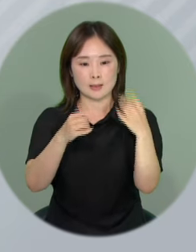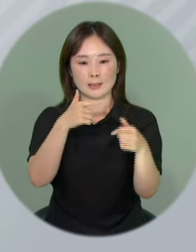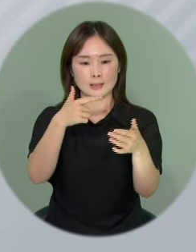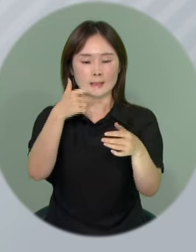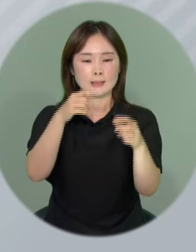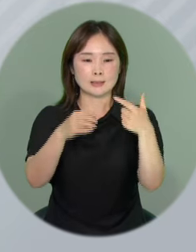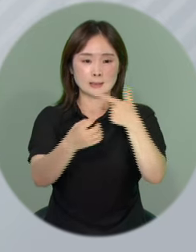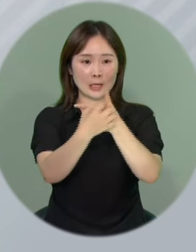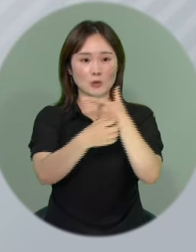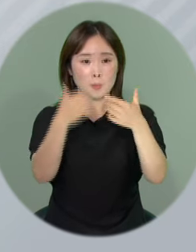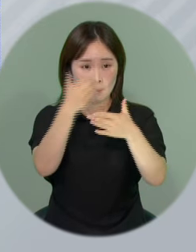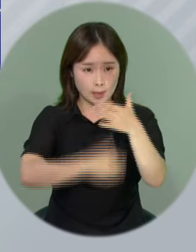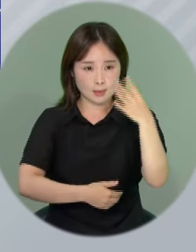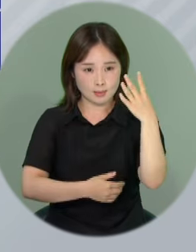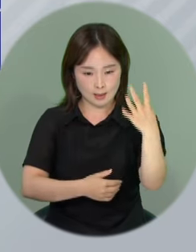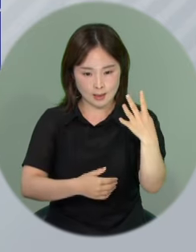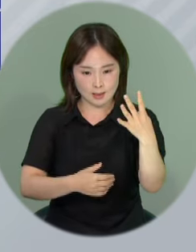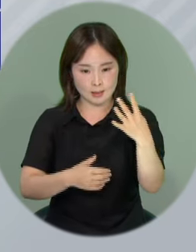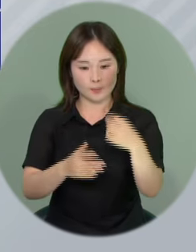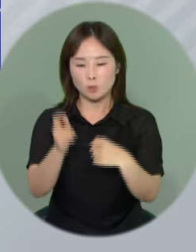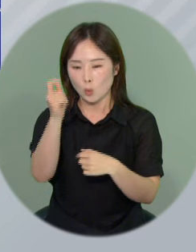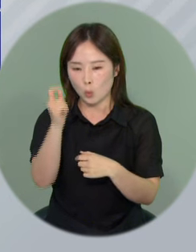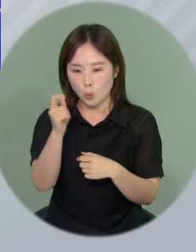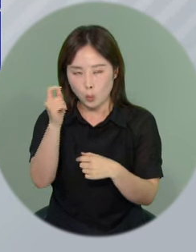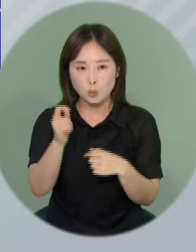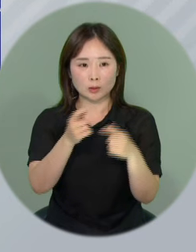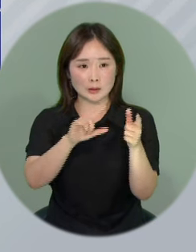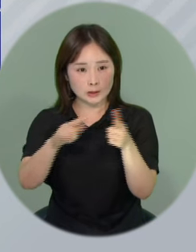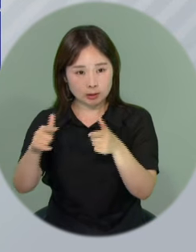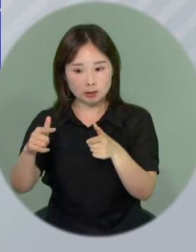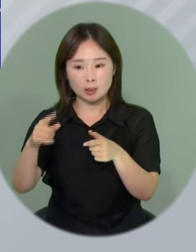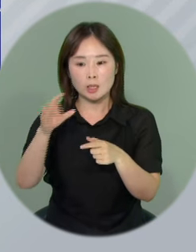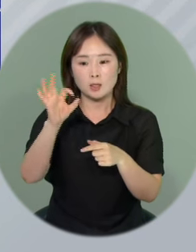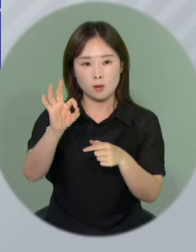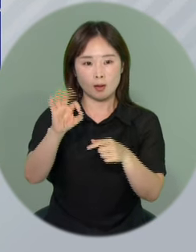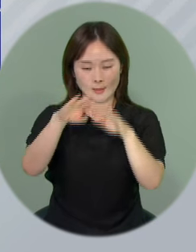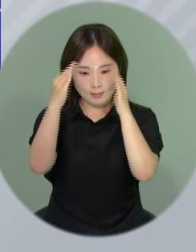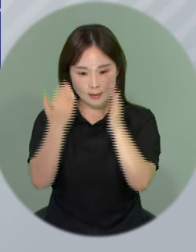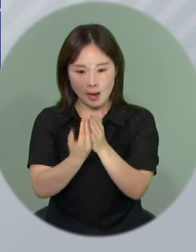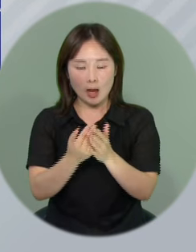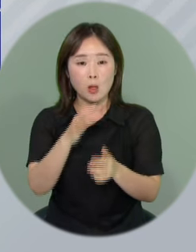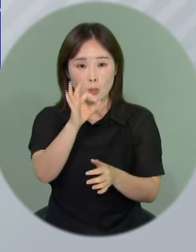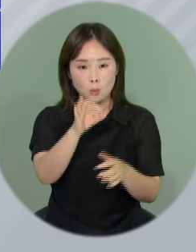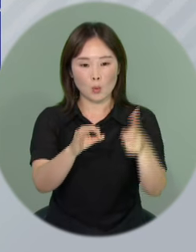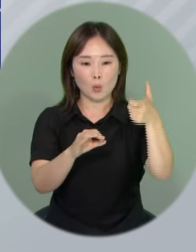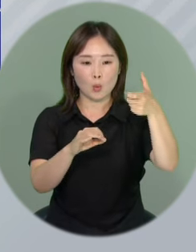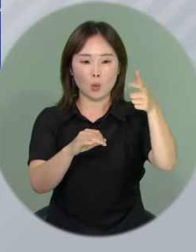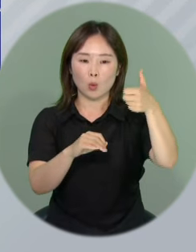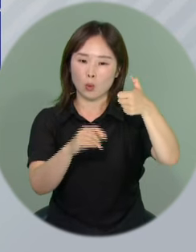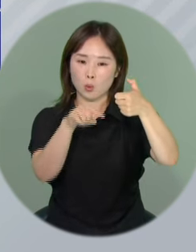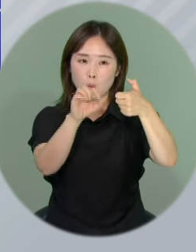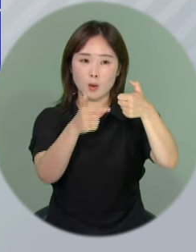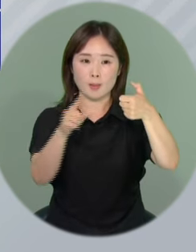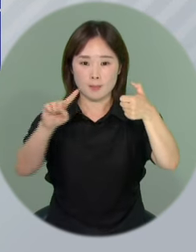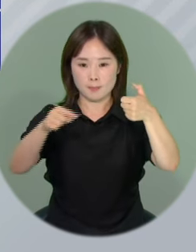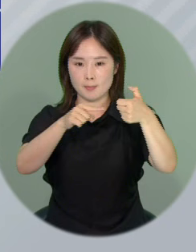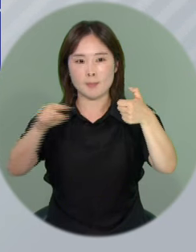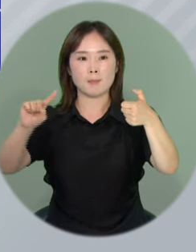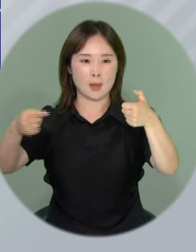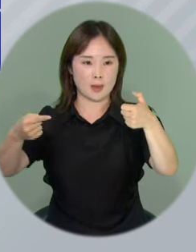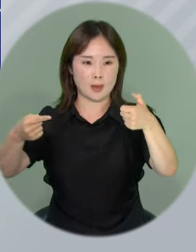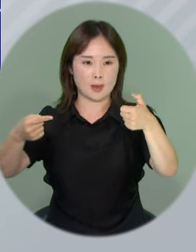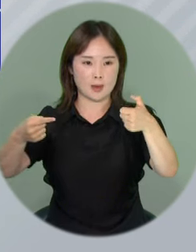고흥 담양 보 모두 개 지자체가 50원에서 100원 청소년 버스를 운행하고 있습니다